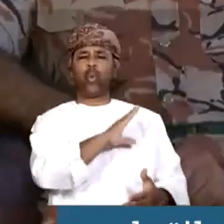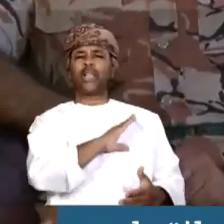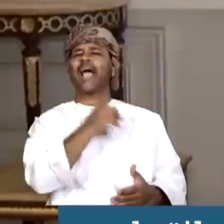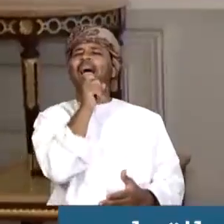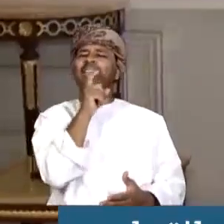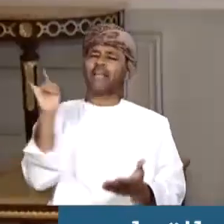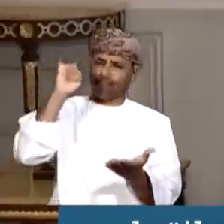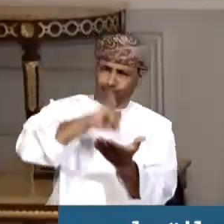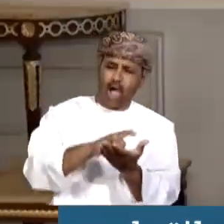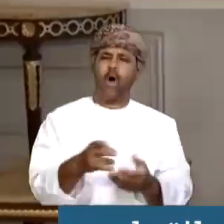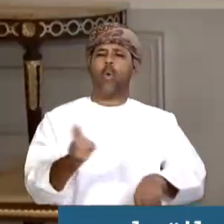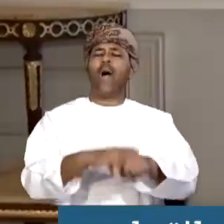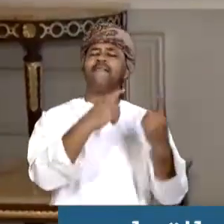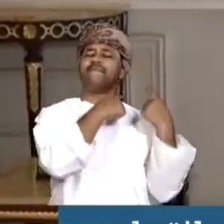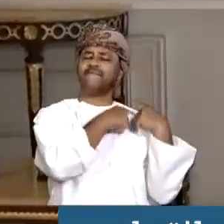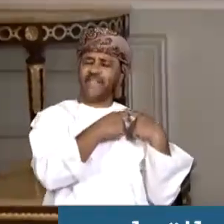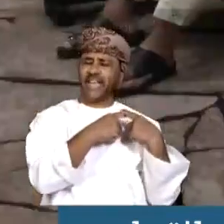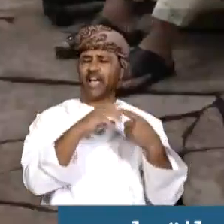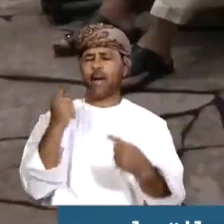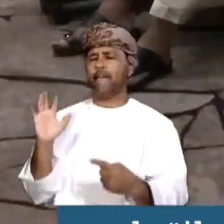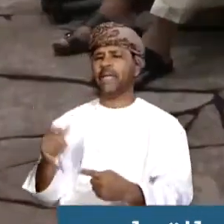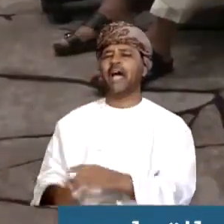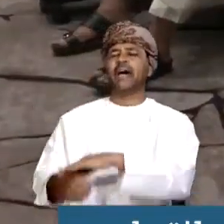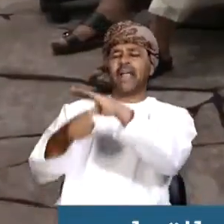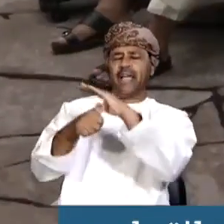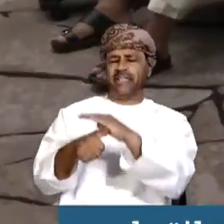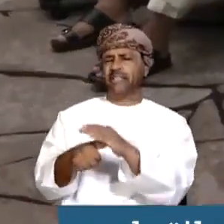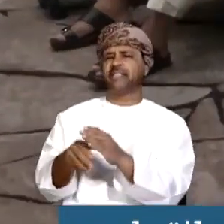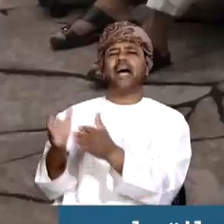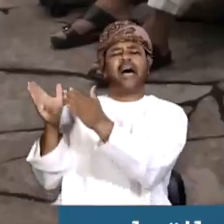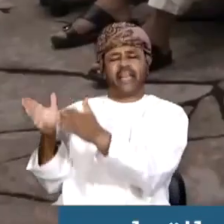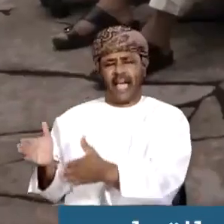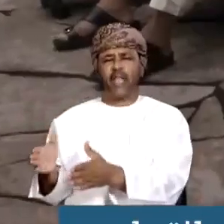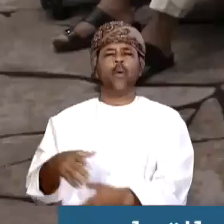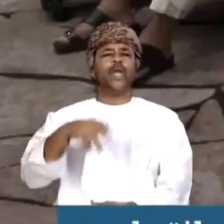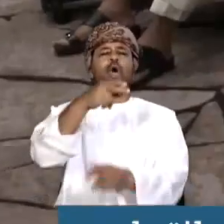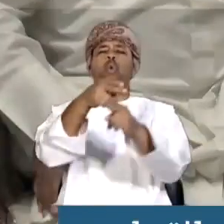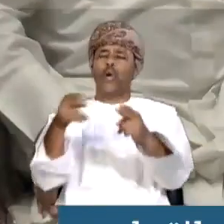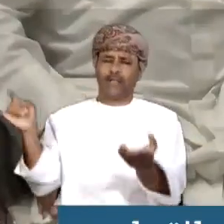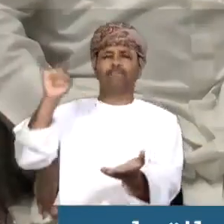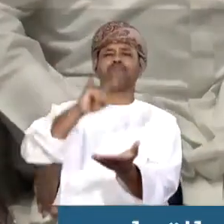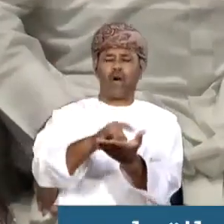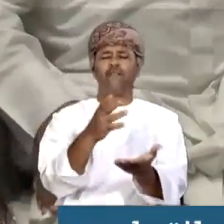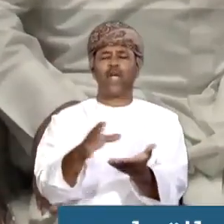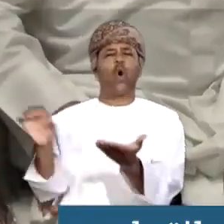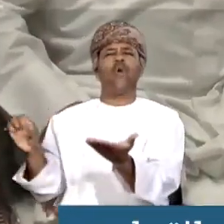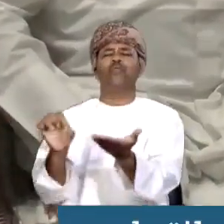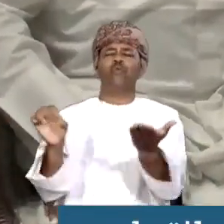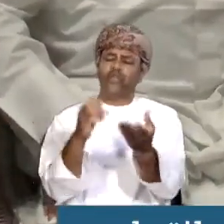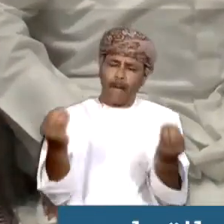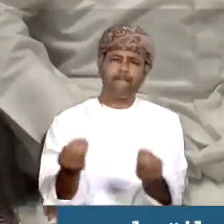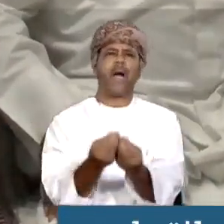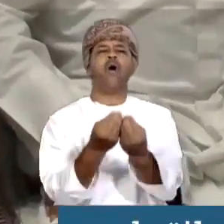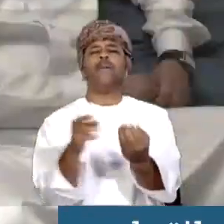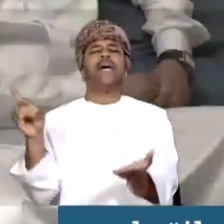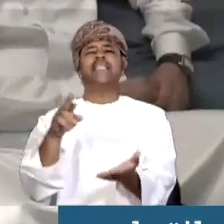قطر، والفريق الركن محمد خالد الخضر رئيس أركان القوات المسلحة بدولة الكويت، والوفود المرافقة لهم